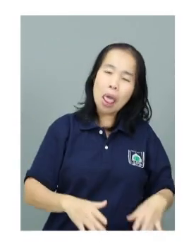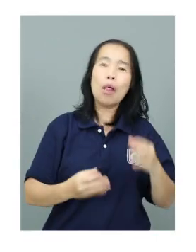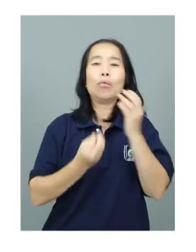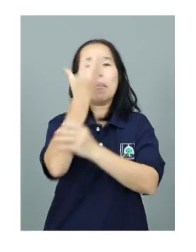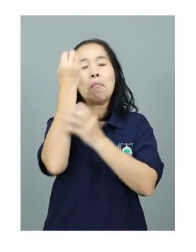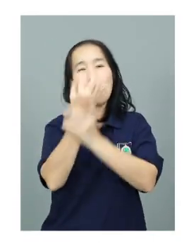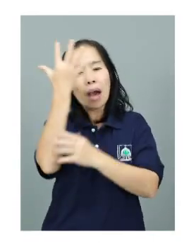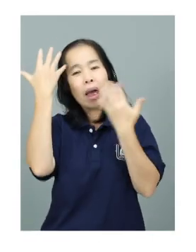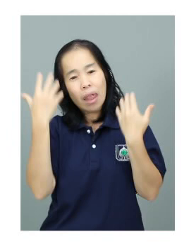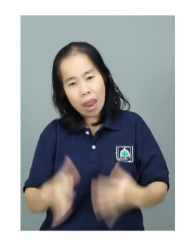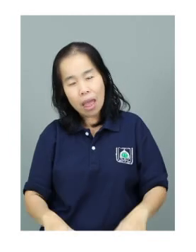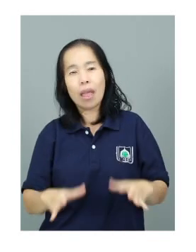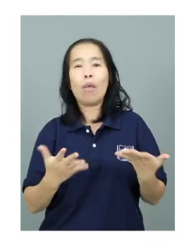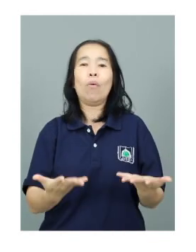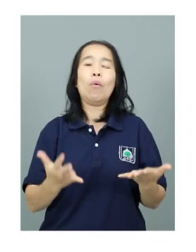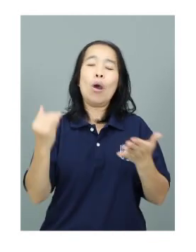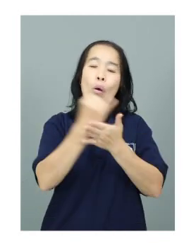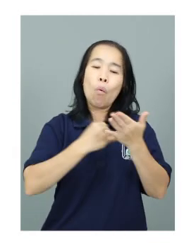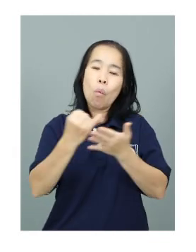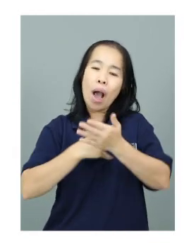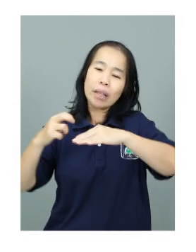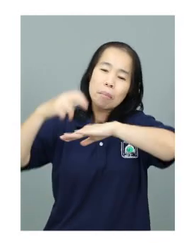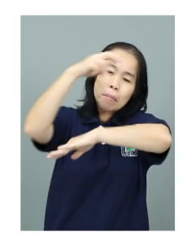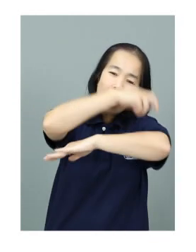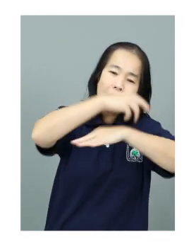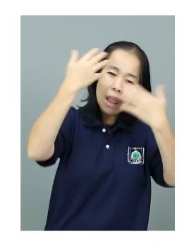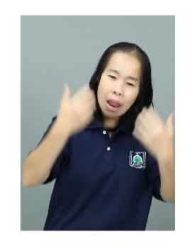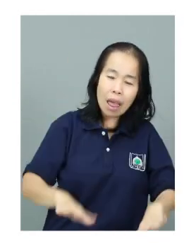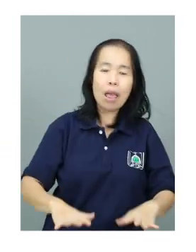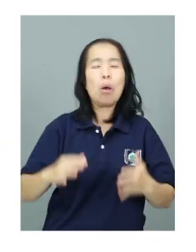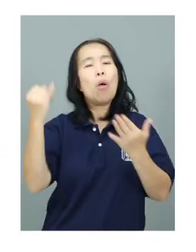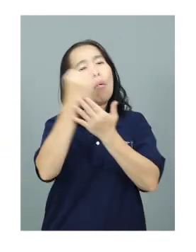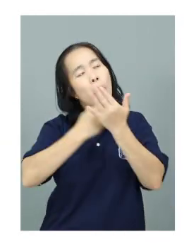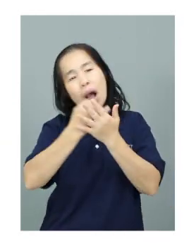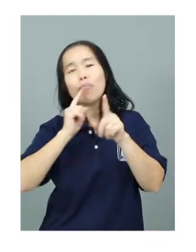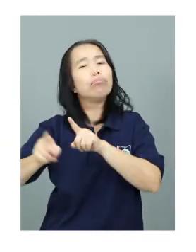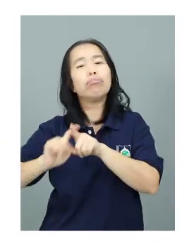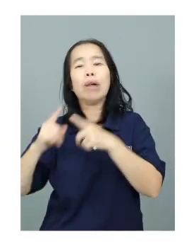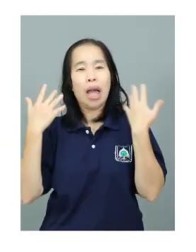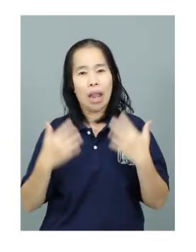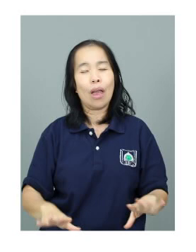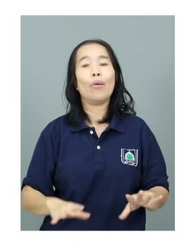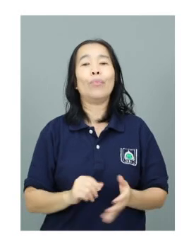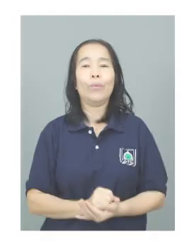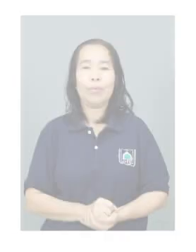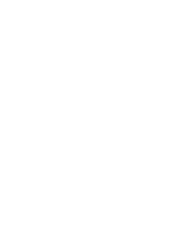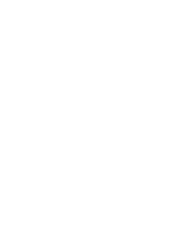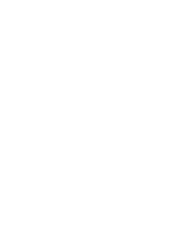อกไม้วาดสะพานวาดหลายอย่างเลยค่ะ